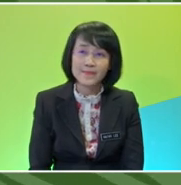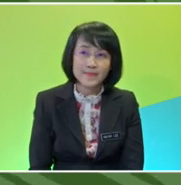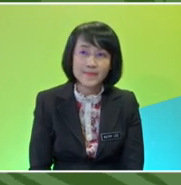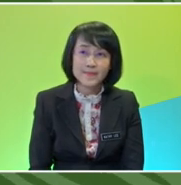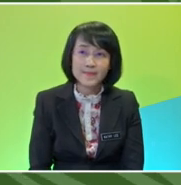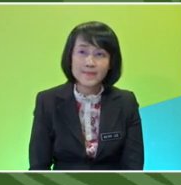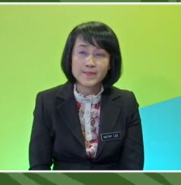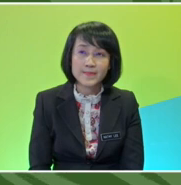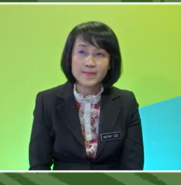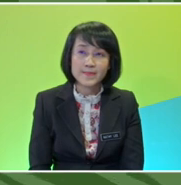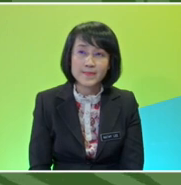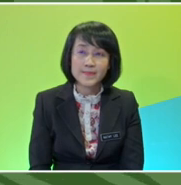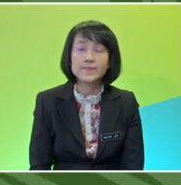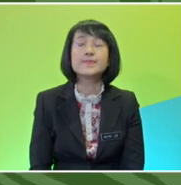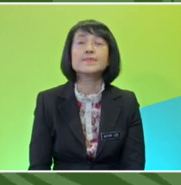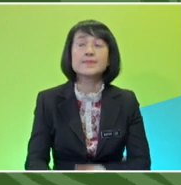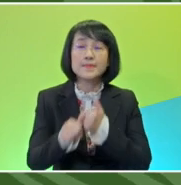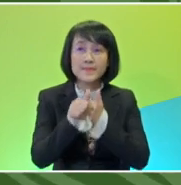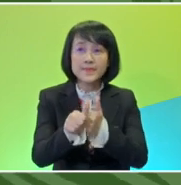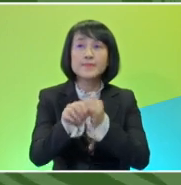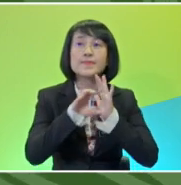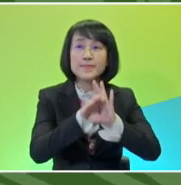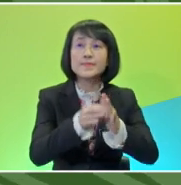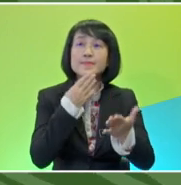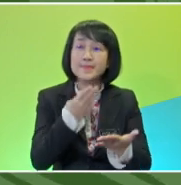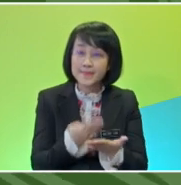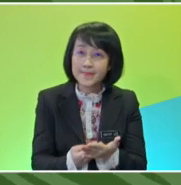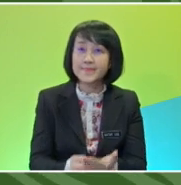membuat contoh yang baik